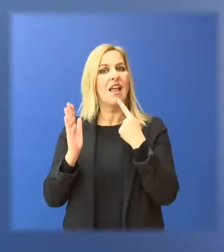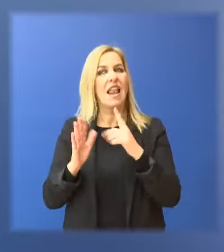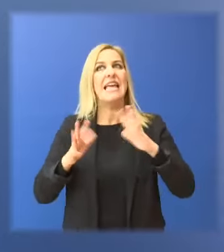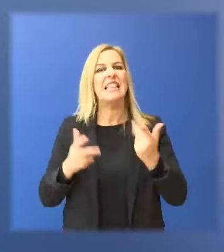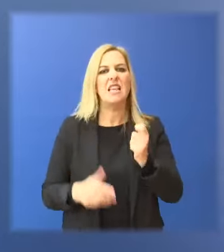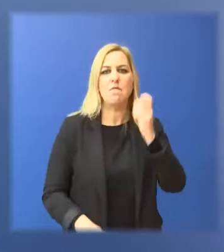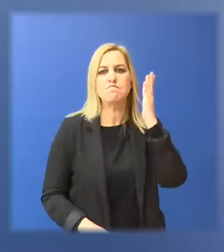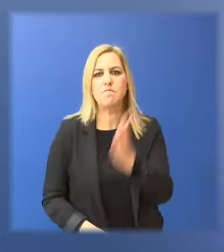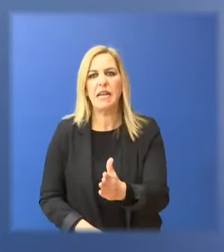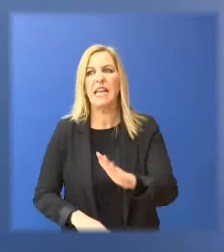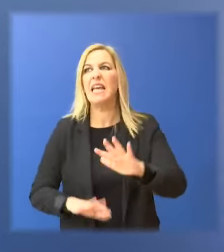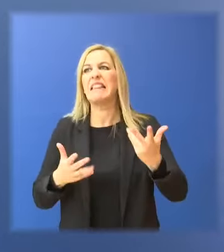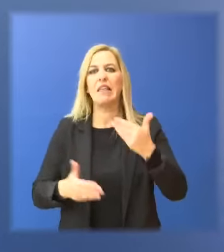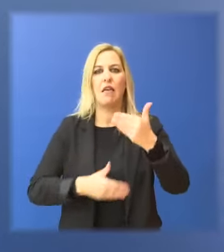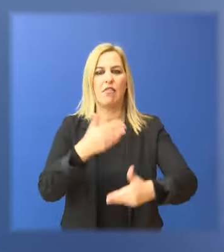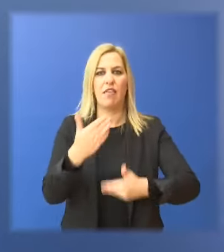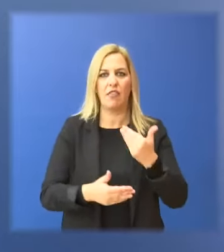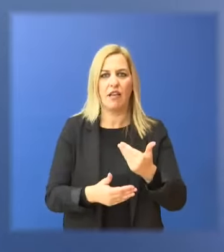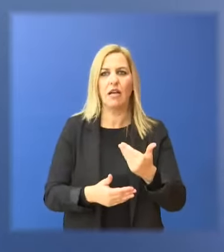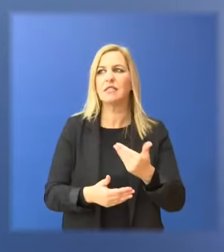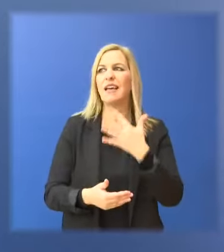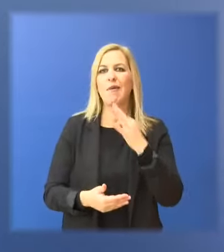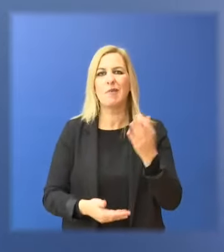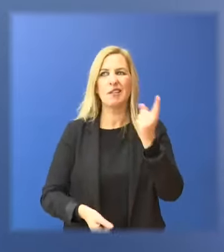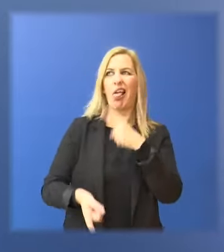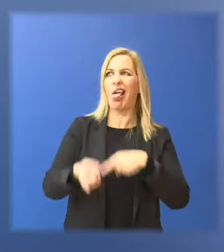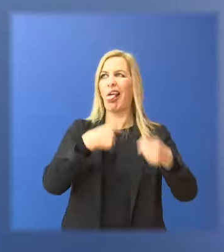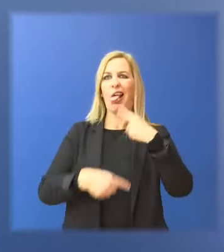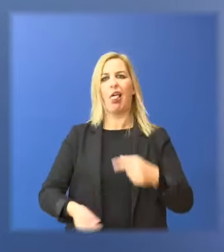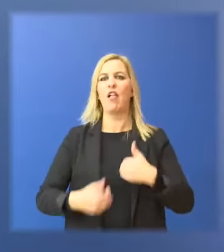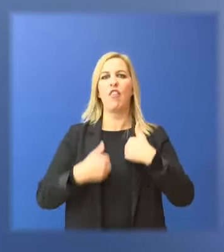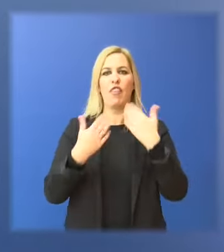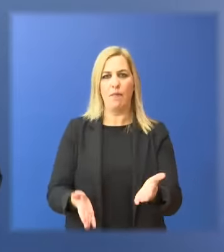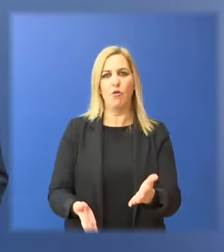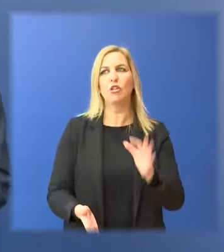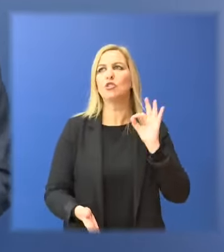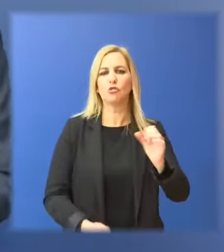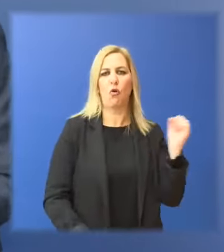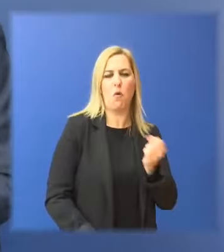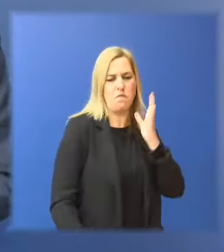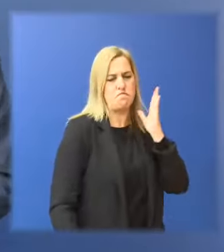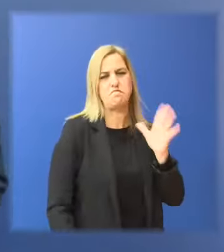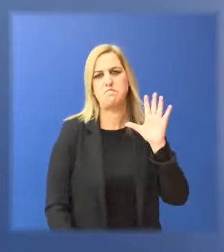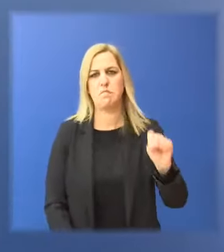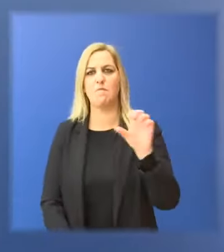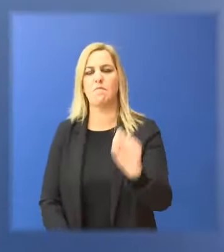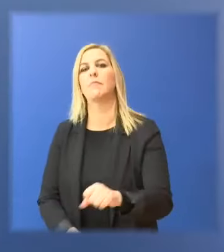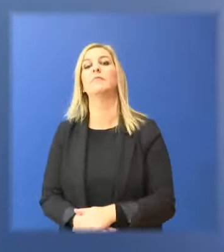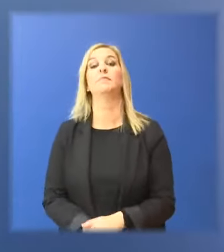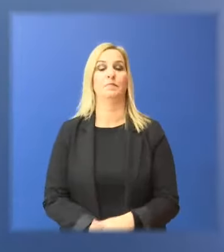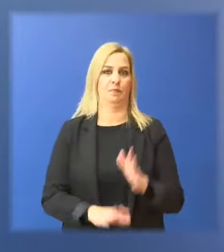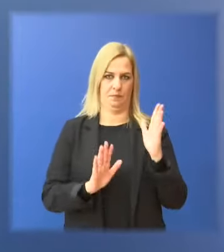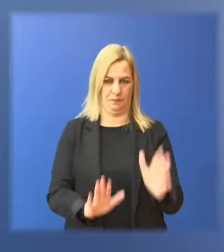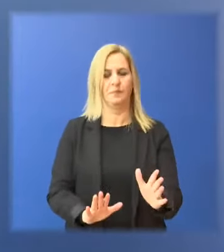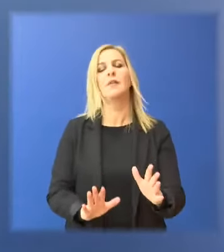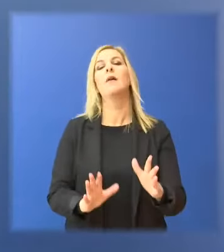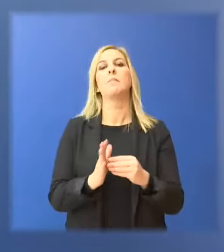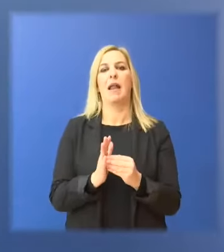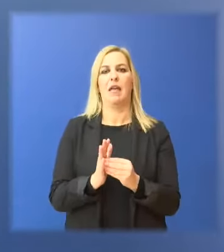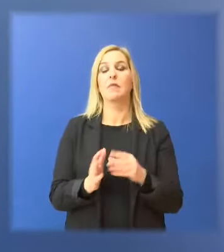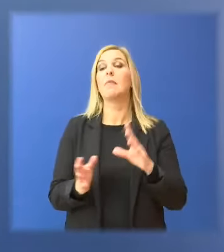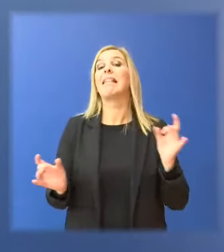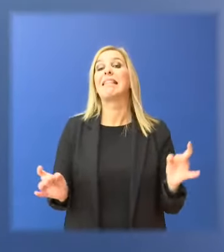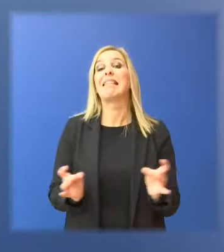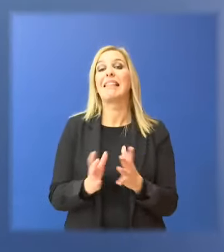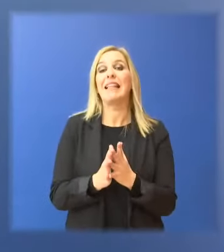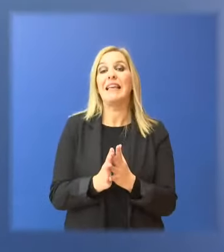ποινές, χωρίς κενά και κυρίως με οριζόντιο τρόπο προς όλους τους εμπλεκόμενους. Συγκεκριμένα, προβλέπονται αυτόματες διοικητικές ποινές σε